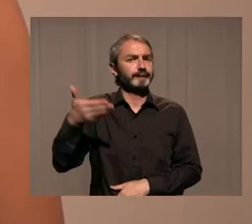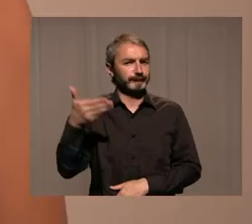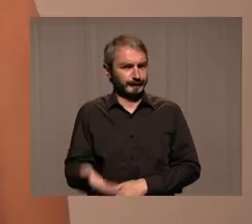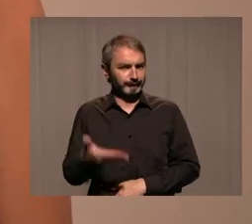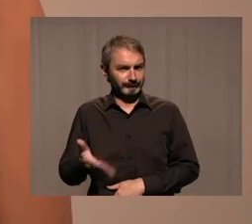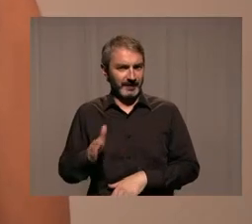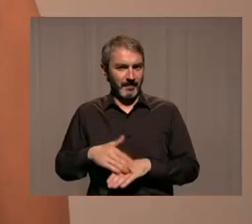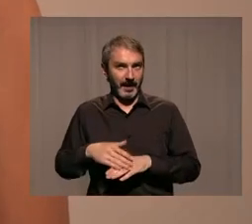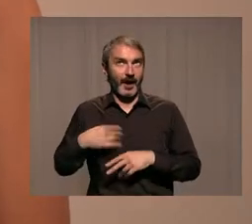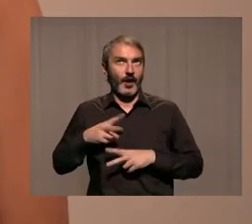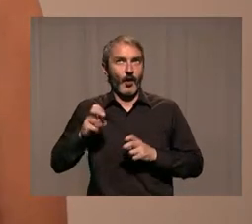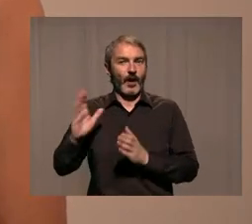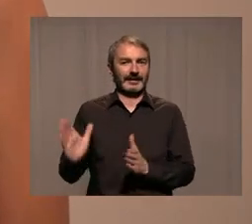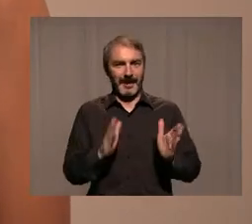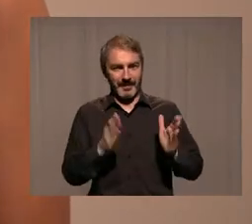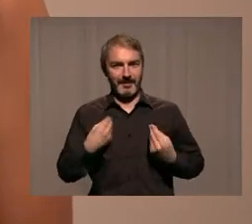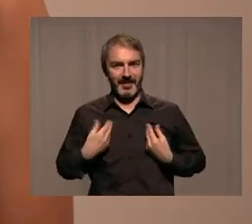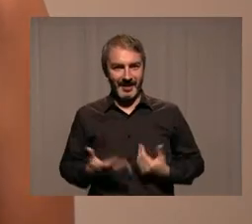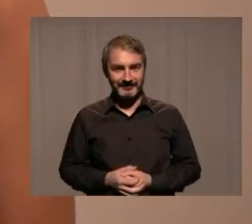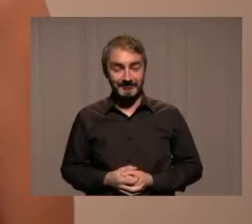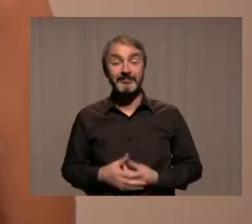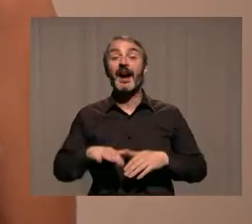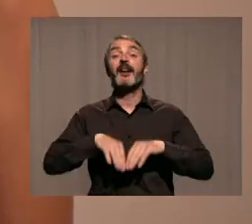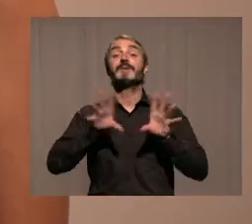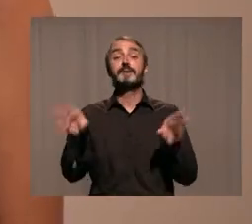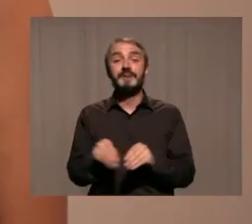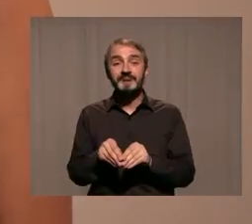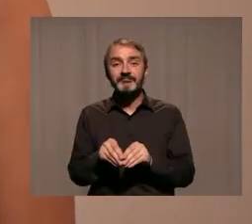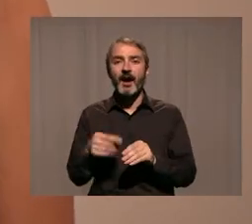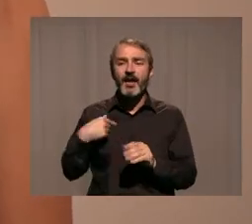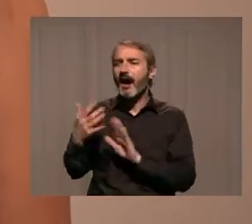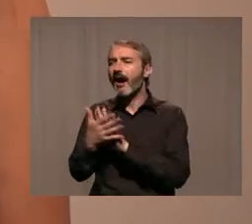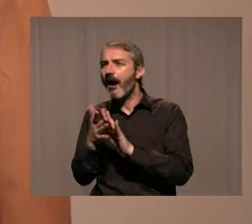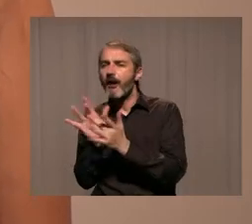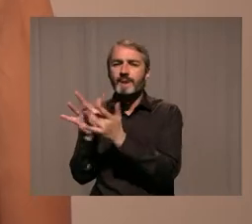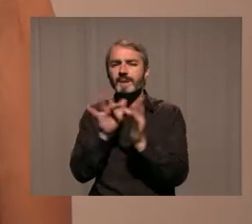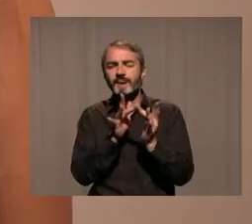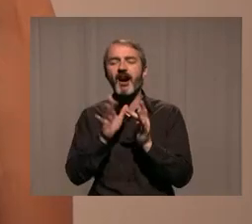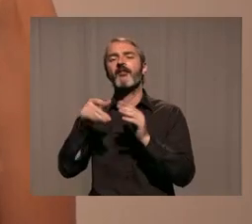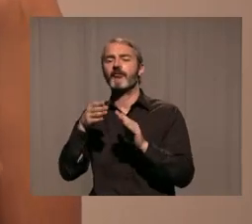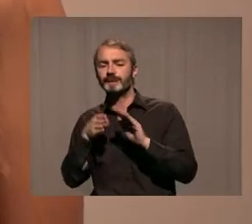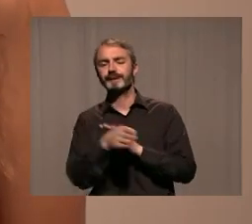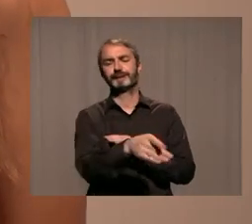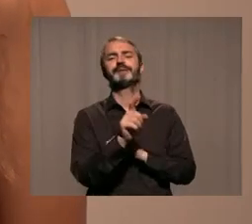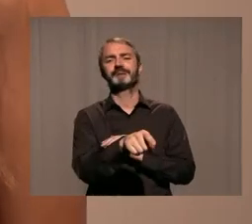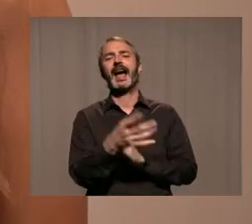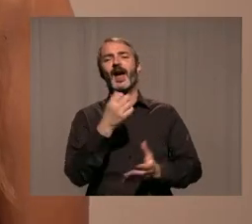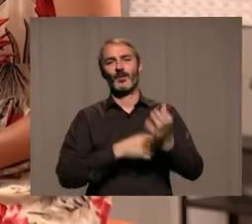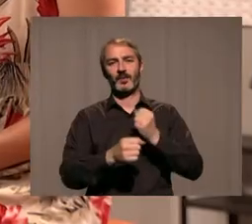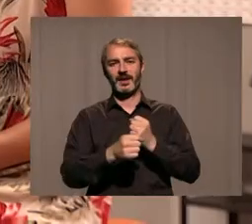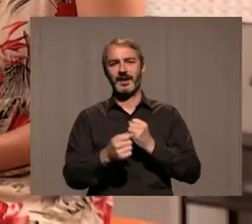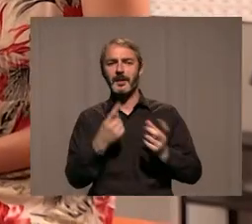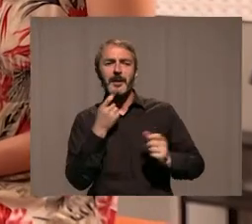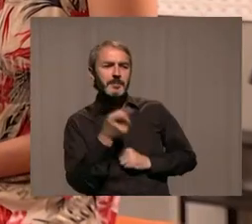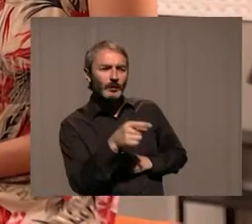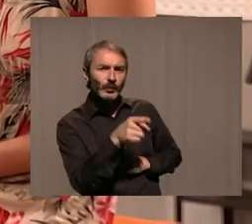a la teva nova etapa. I bueno, al final, pues, parlant amb gent, vaig decidir que economia era el meu. I ara penses que